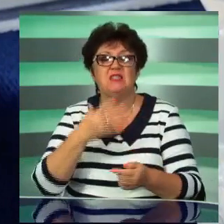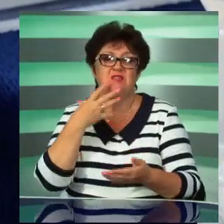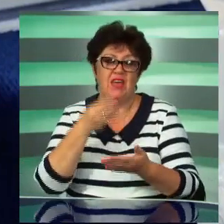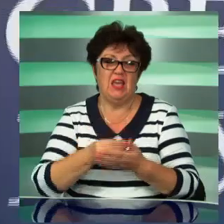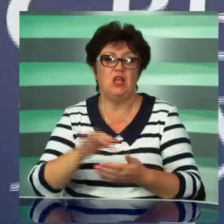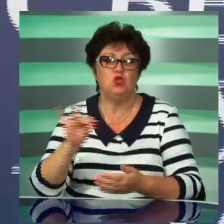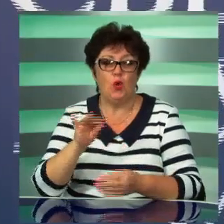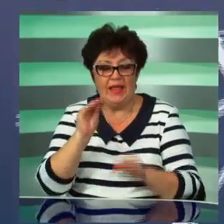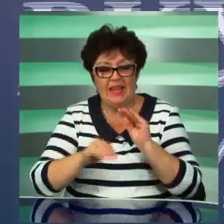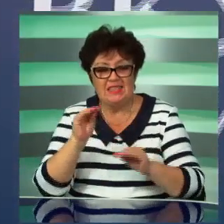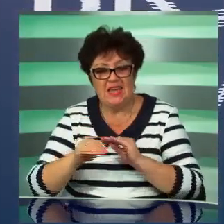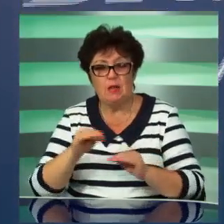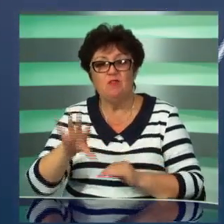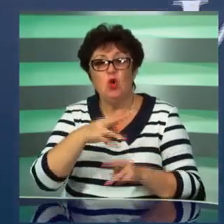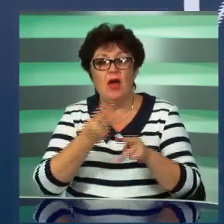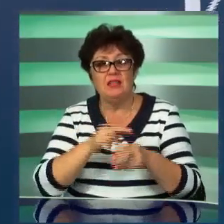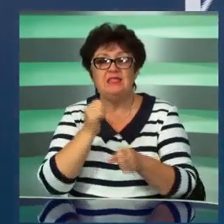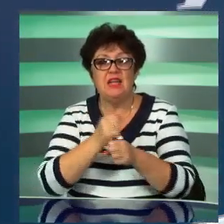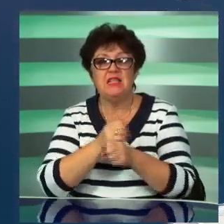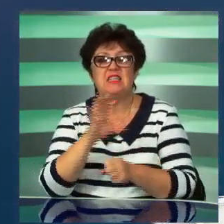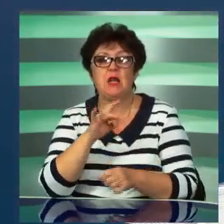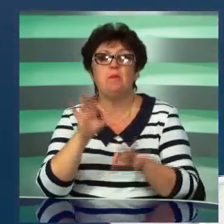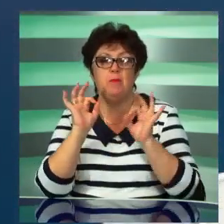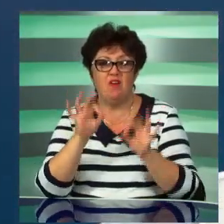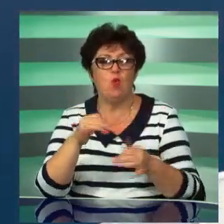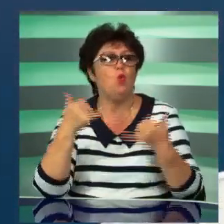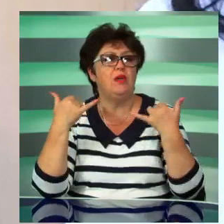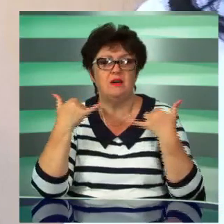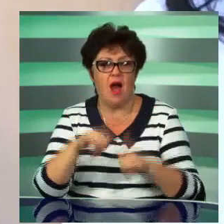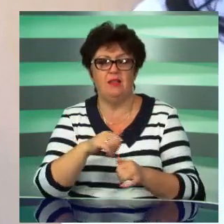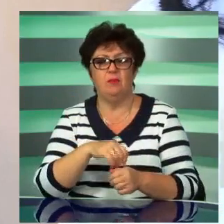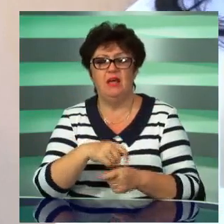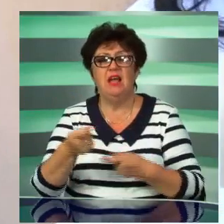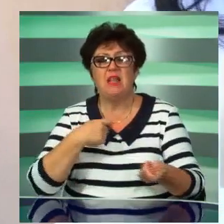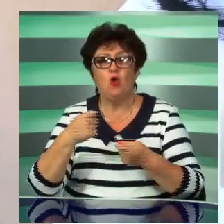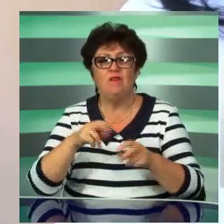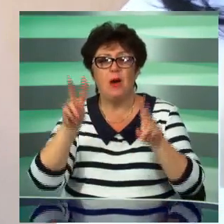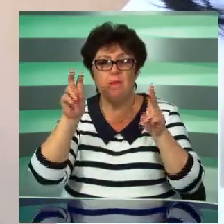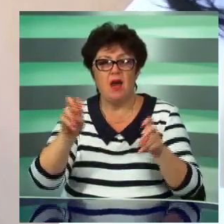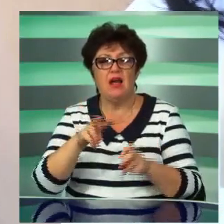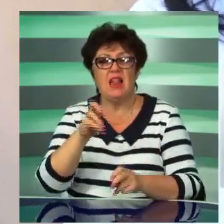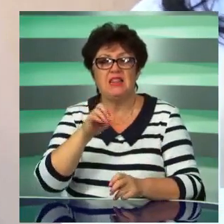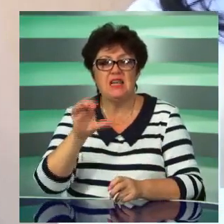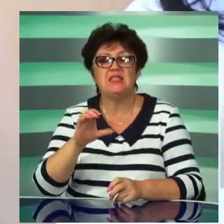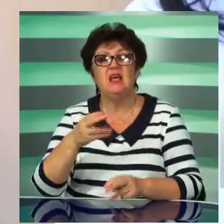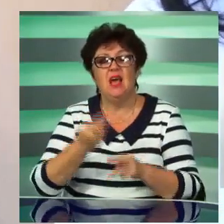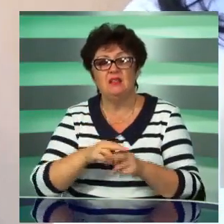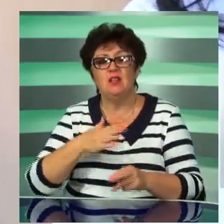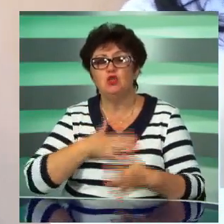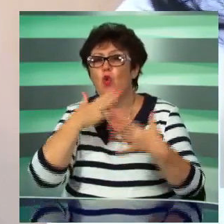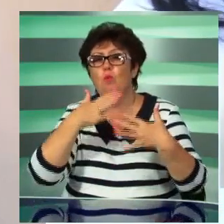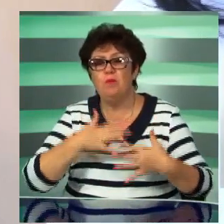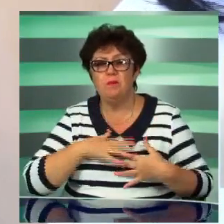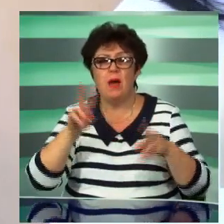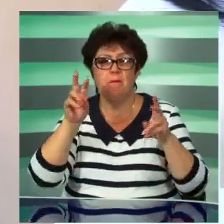и ингредиентами. Все это делает сыр по правде уникальным. Торговая марка «Латеска» – это наша любимая тоже, да,